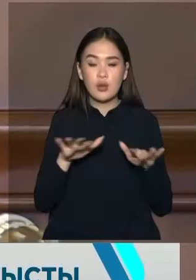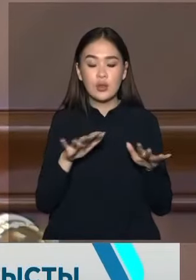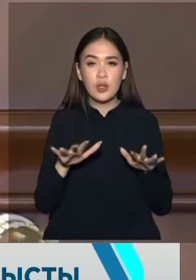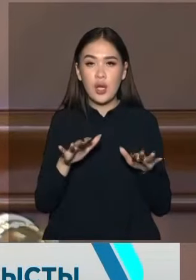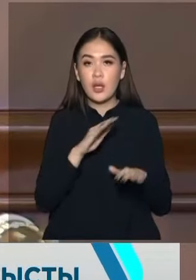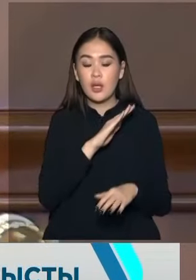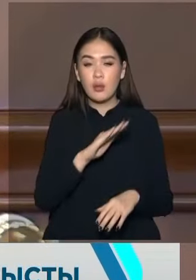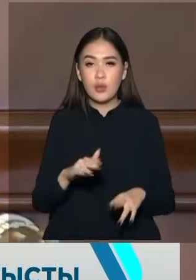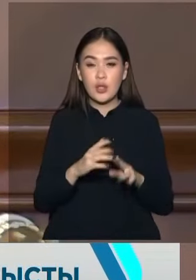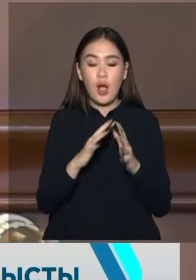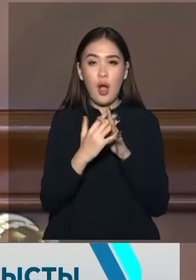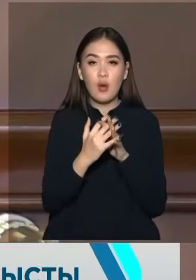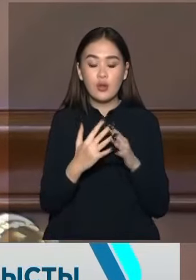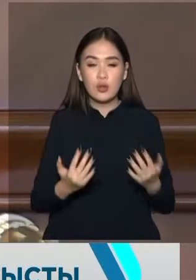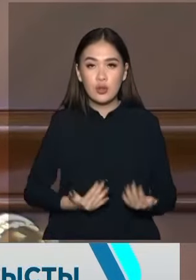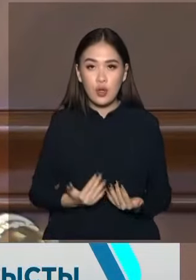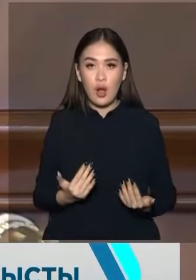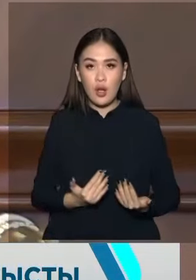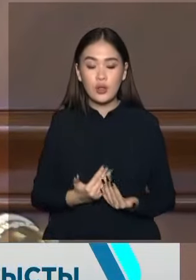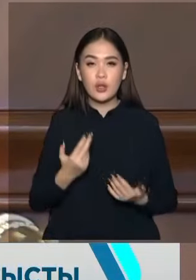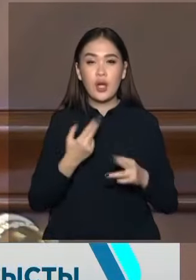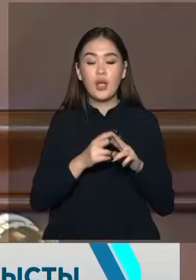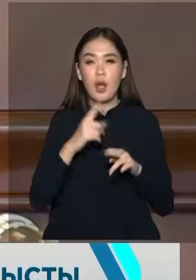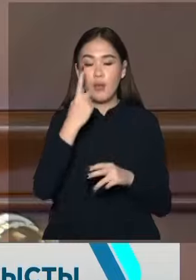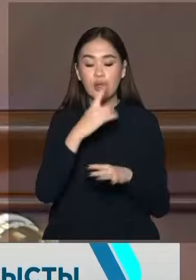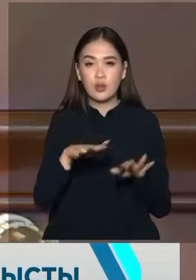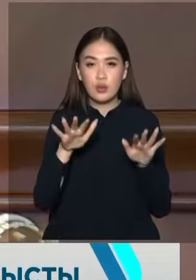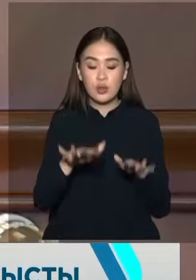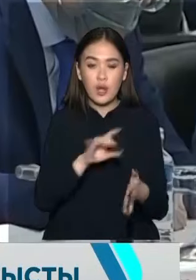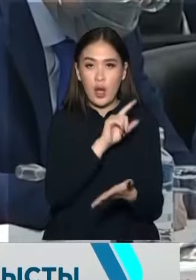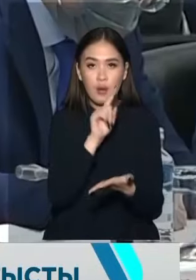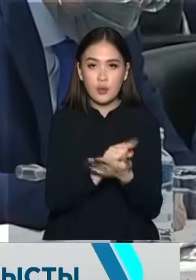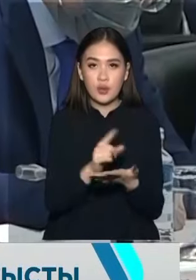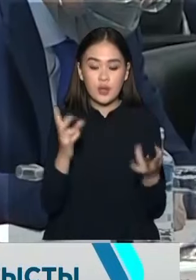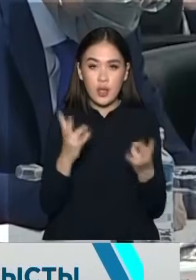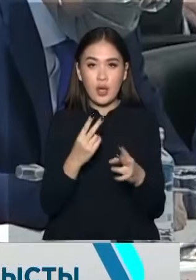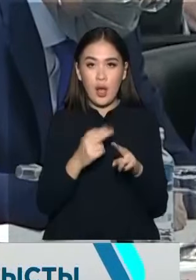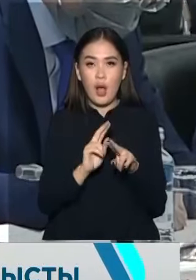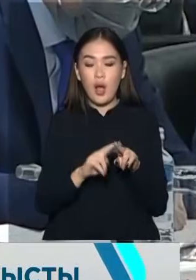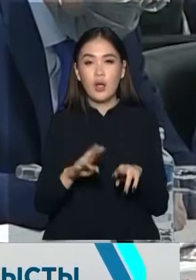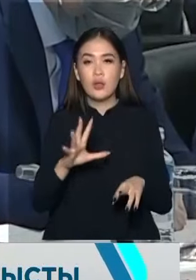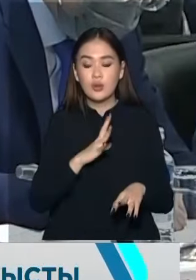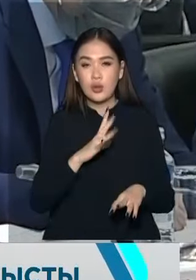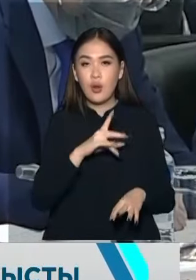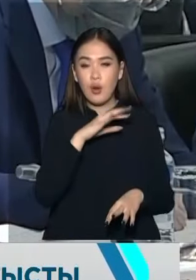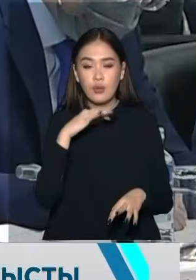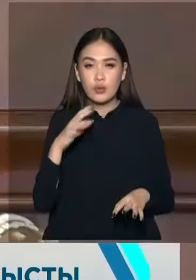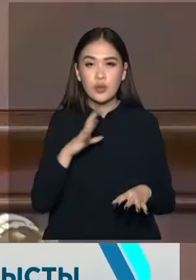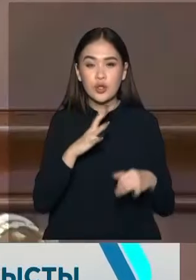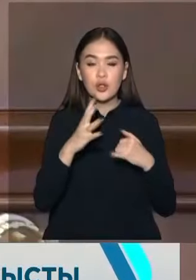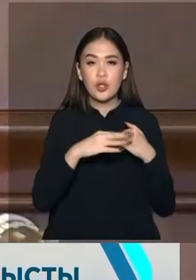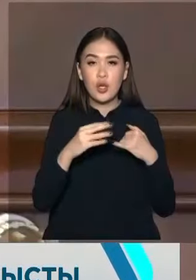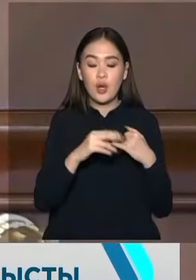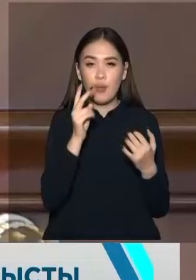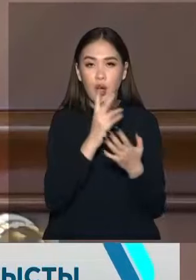емес, ауыл тұрғындарының мүддесі бірінші орында тұруға тиіс. Ауыл жұртының көпшілігінде жер үлесі бар,